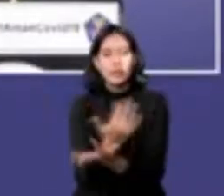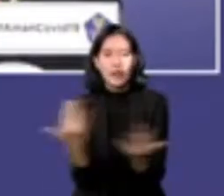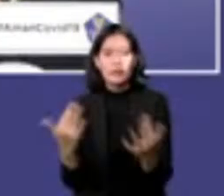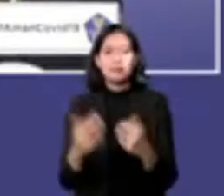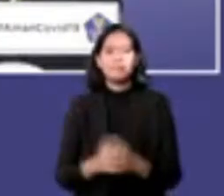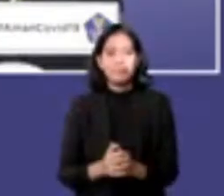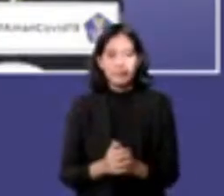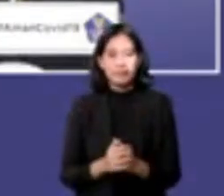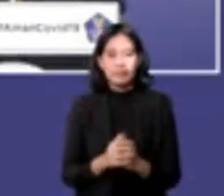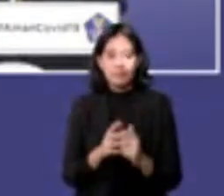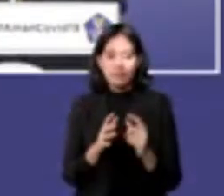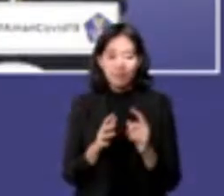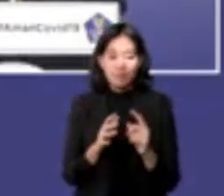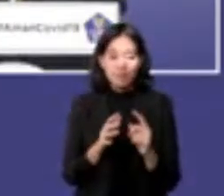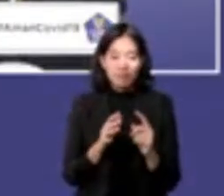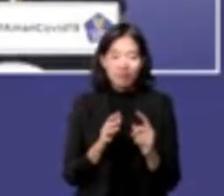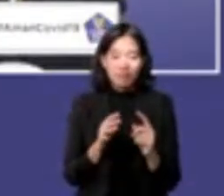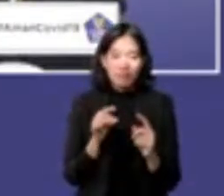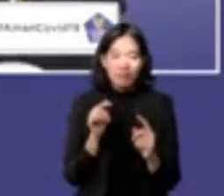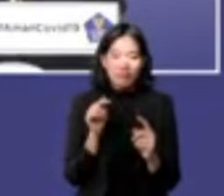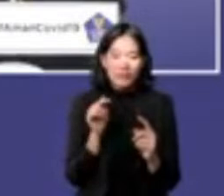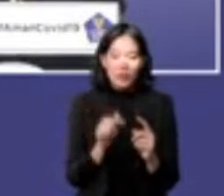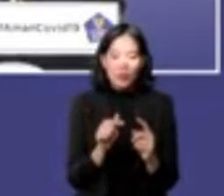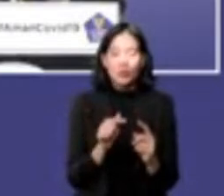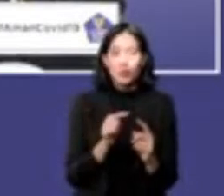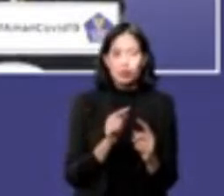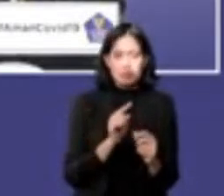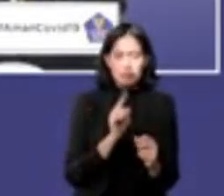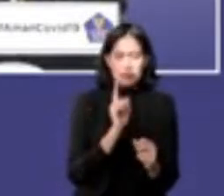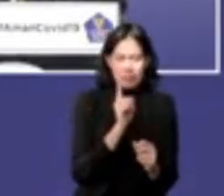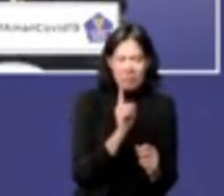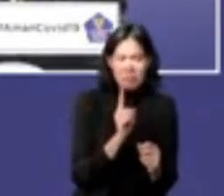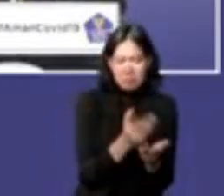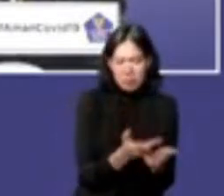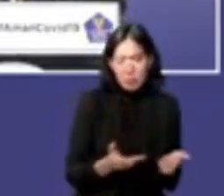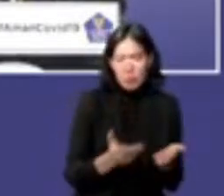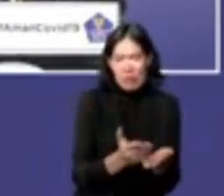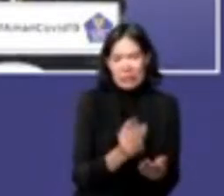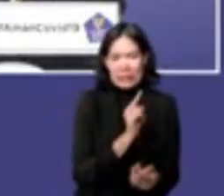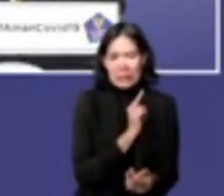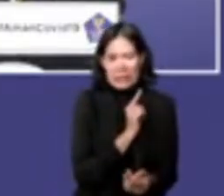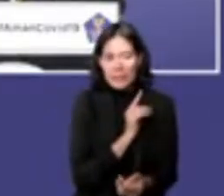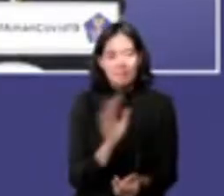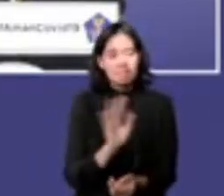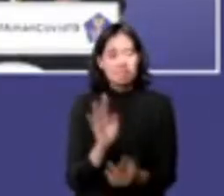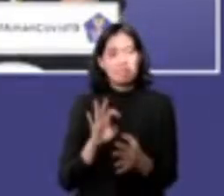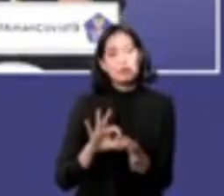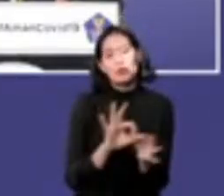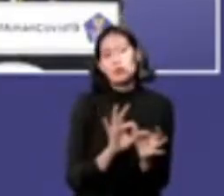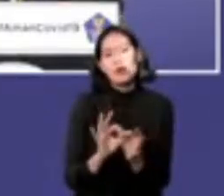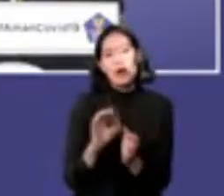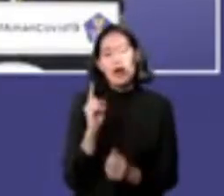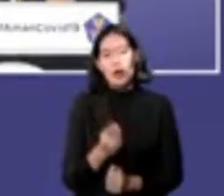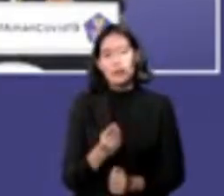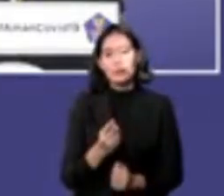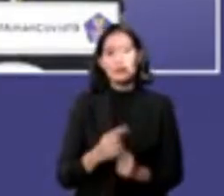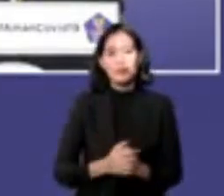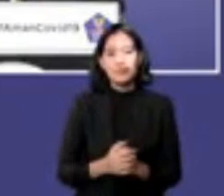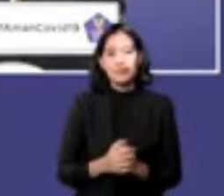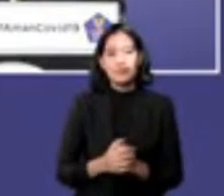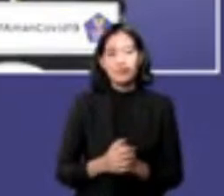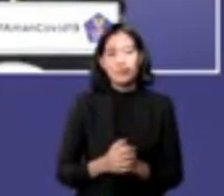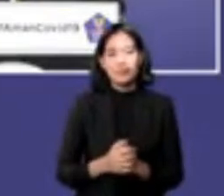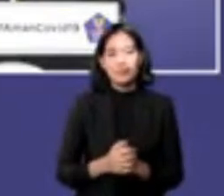masyarakat. Dan pencapaian tersebut tidak pernah karena upaya sendiri-sendiri, harus upaya kolektif, gotong